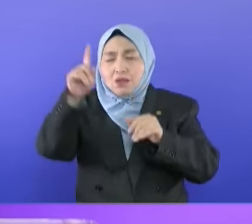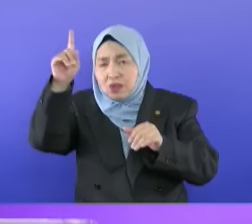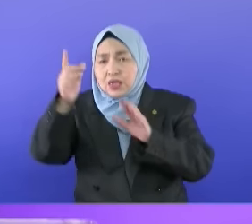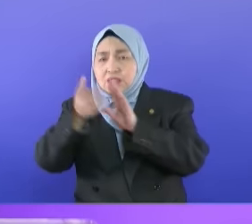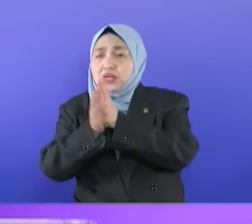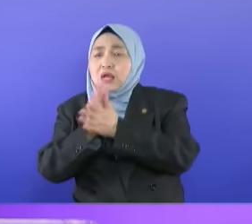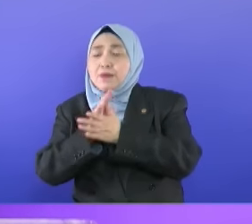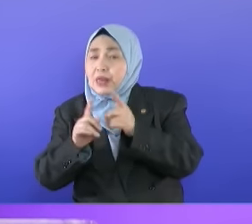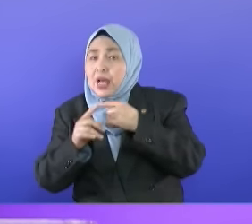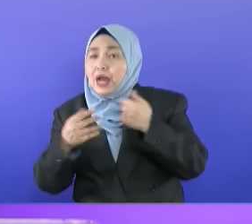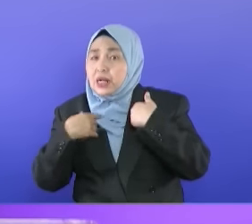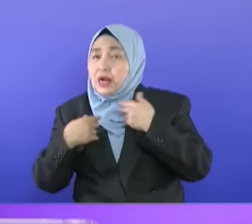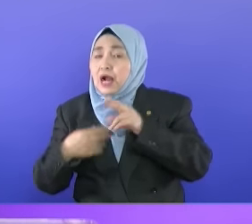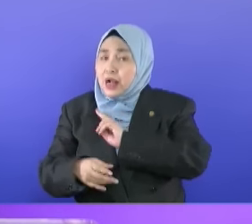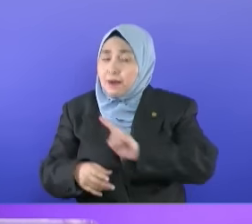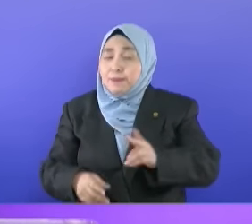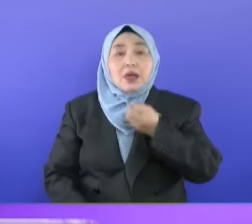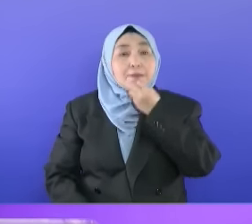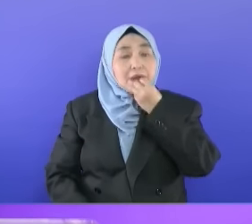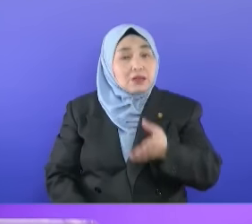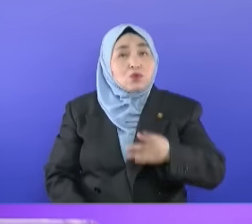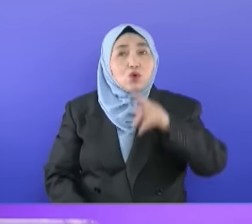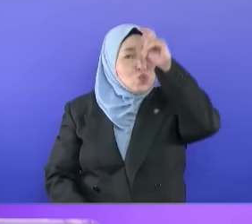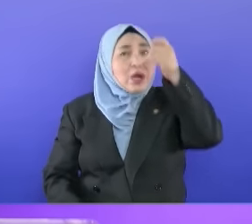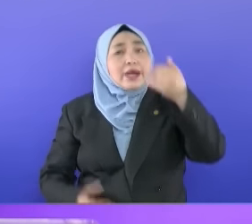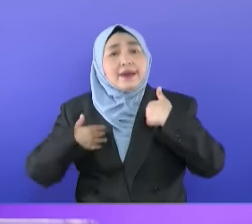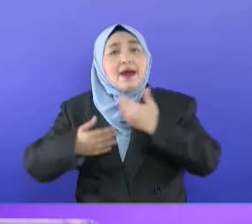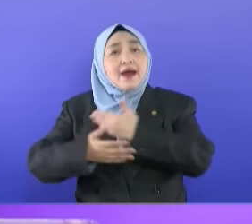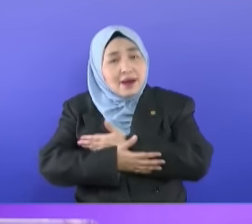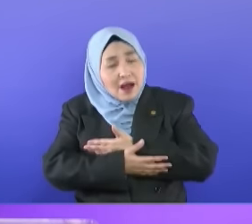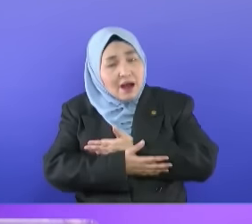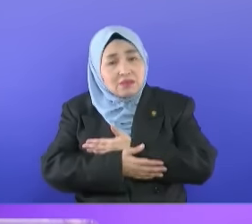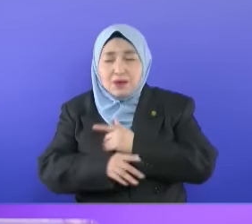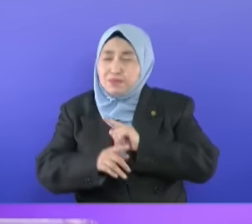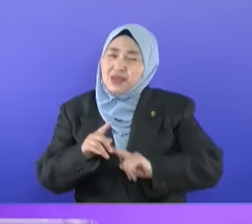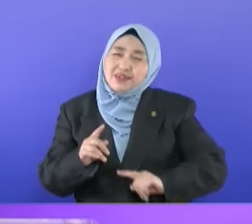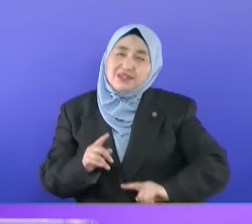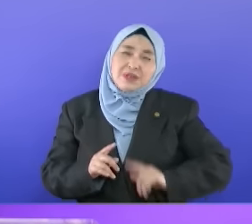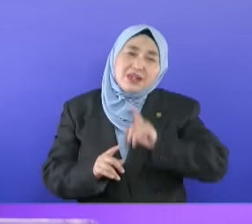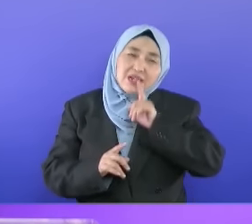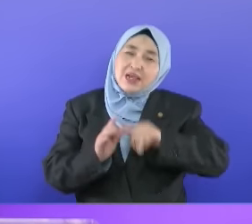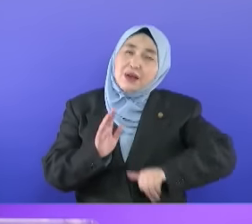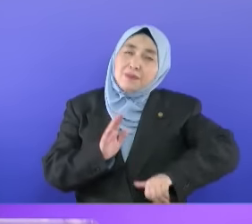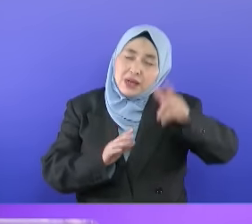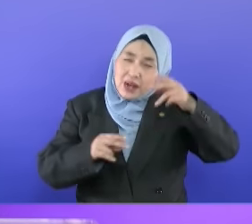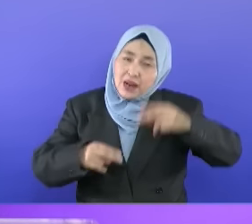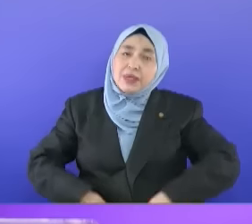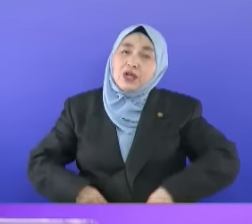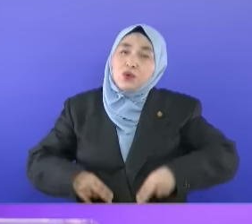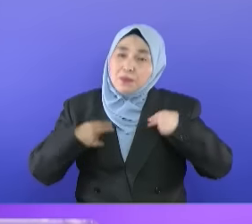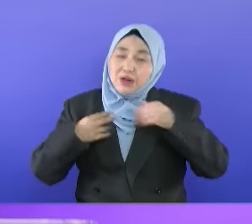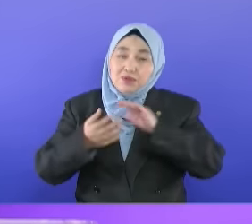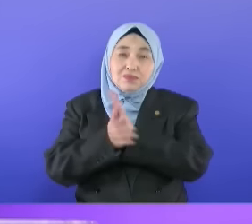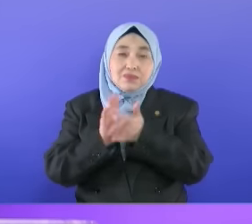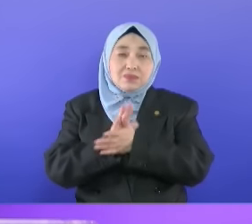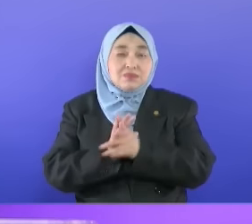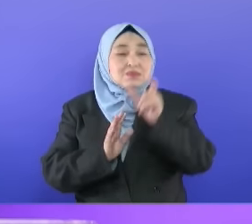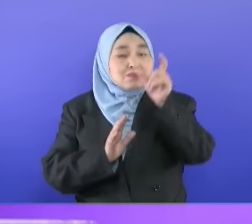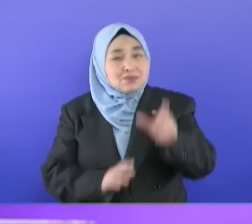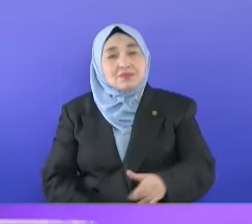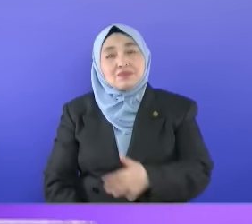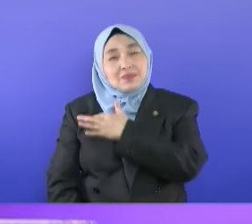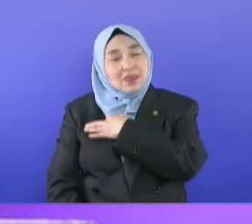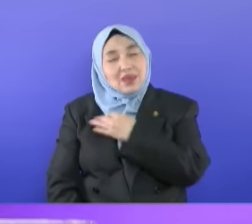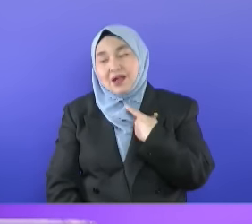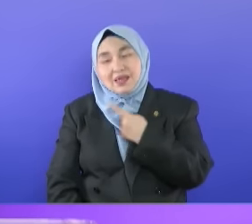bila ada agama yang menyatakan bahwa Tuhan ada anak ya tetapi lebih dari itu dalam kehidupan sebagai seorang yang beriman kita